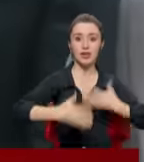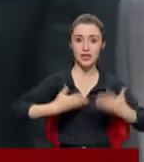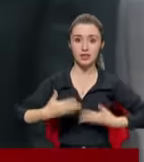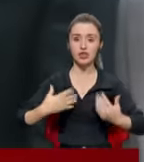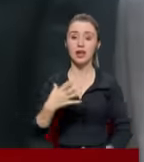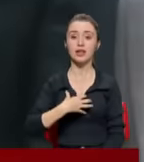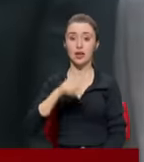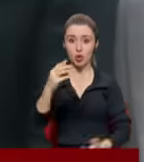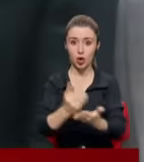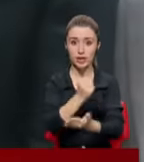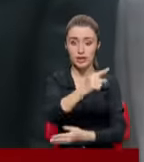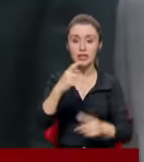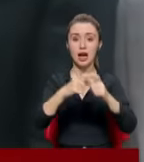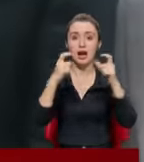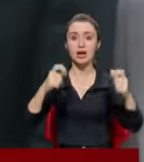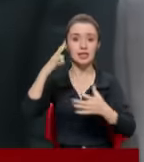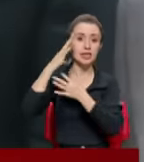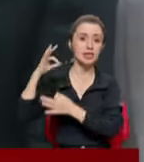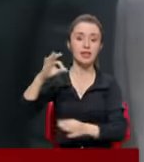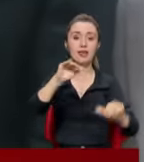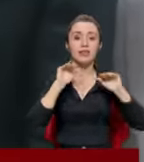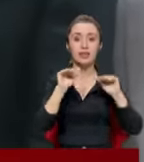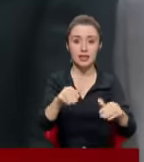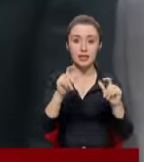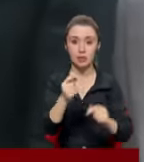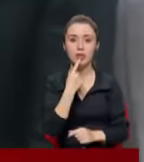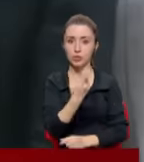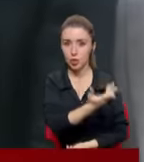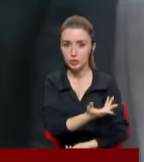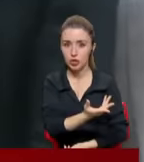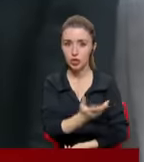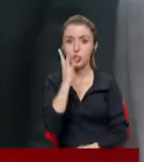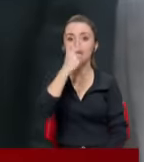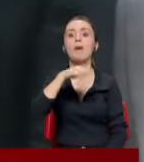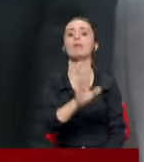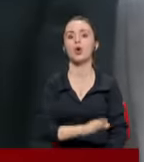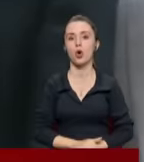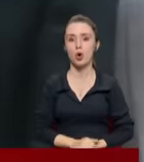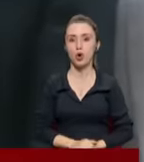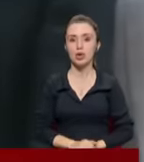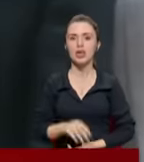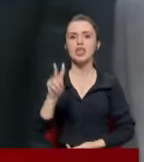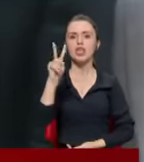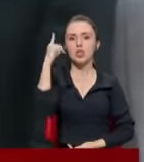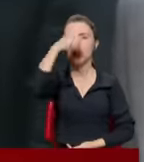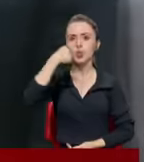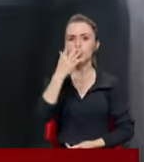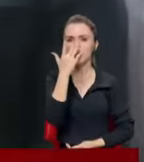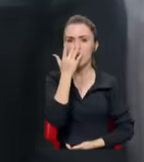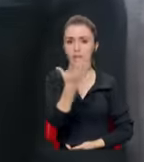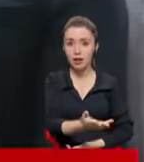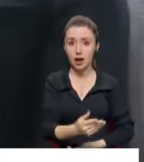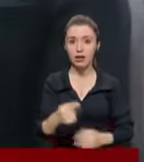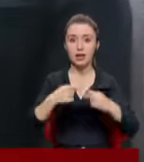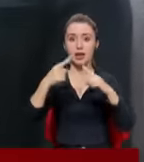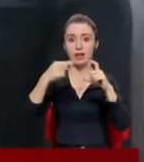kendisi kazanırsa Gazze'ye insani yardımda bulunacağını söylemiş utanmazlık Riyakarlık sahtekarlık Recep